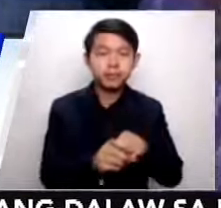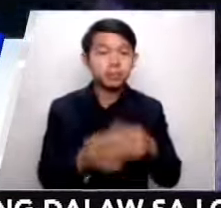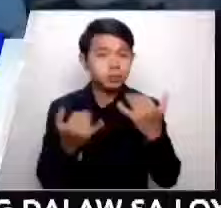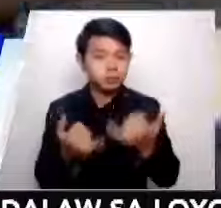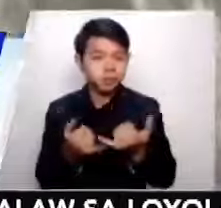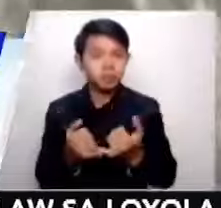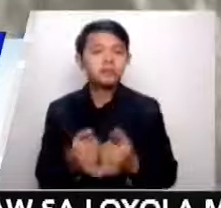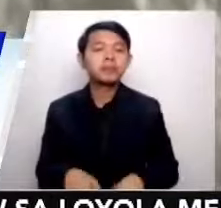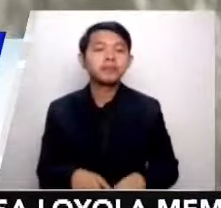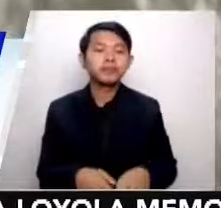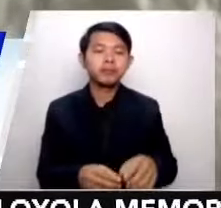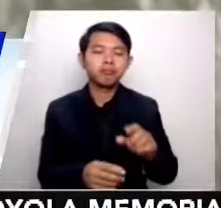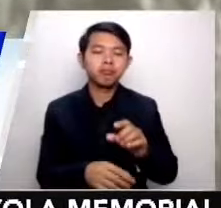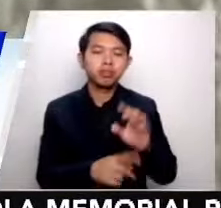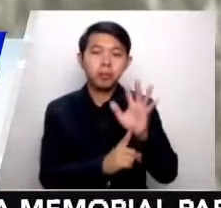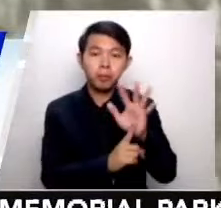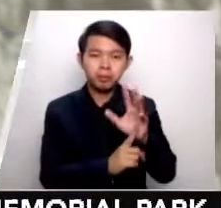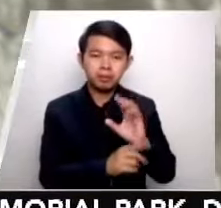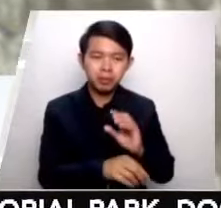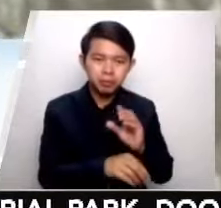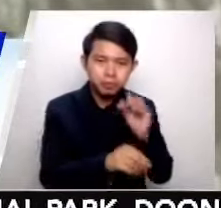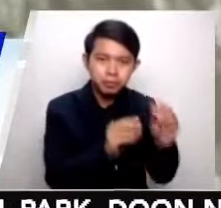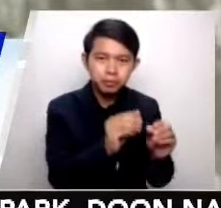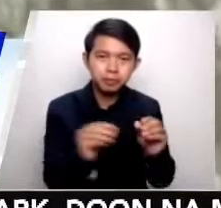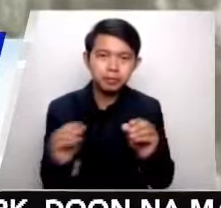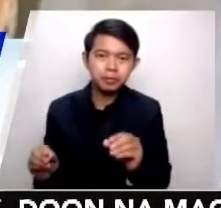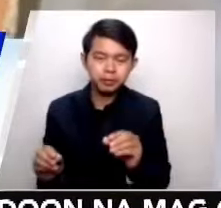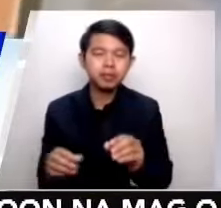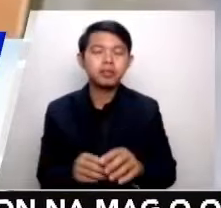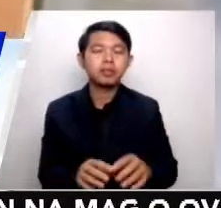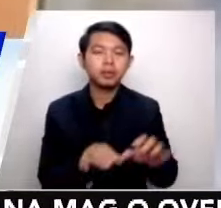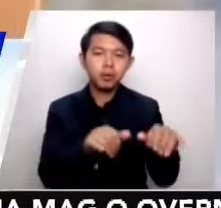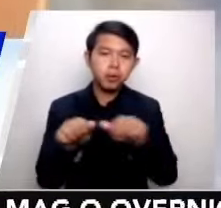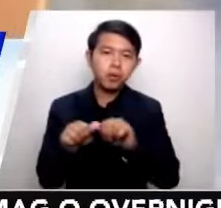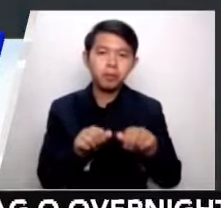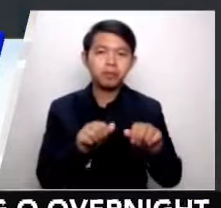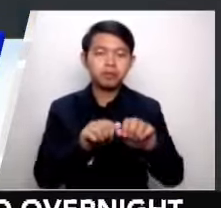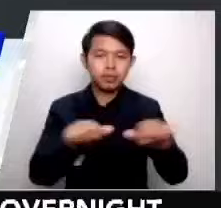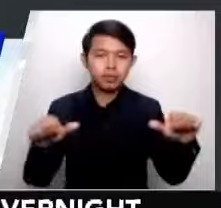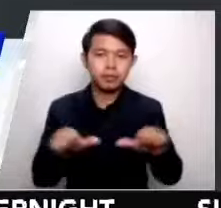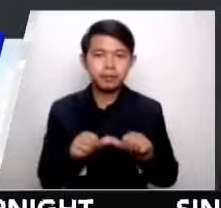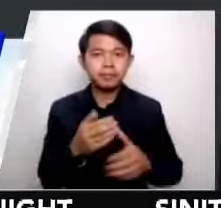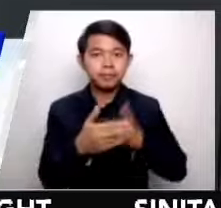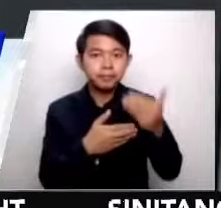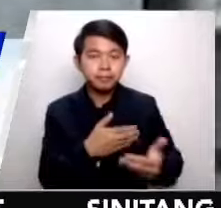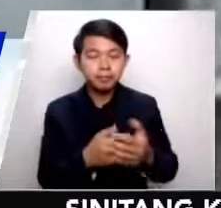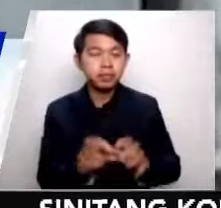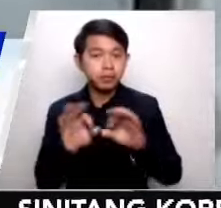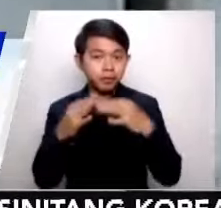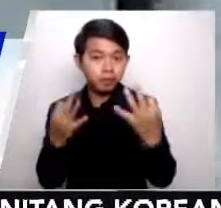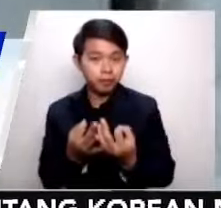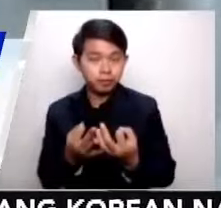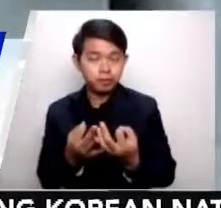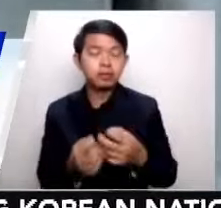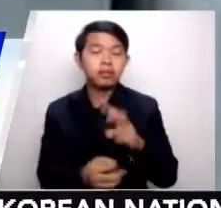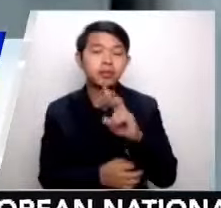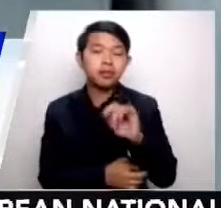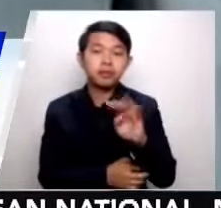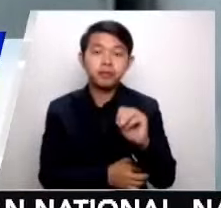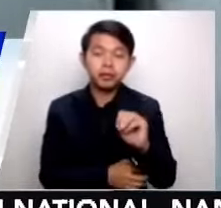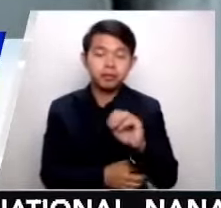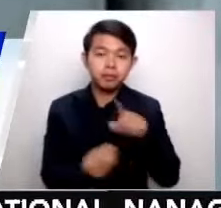kandila. Sa dambana ng paghilom sa La Loma Cemetery, may panalangin ang mga kaanak ng mga biktima umano ng extrajudicial killings